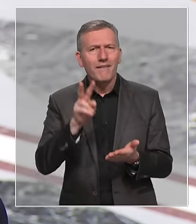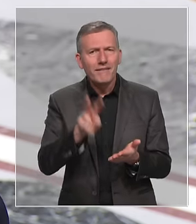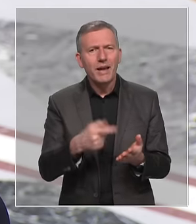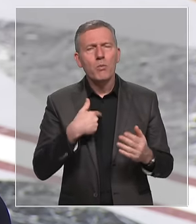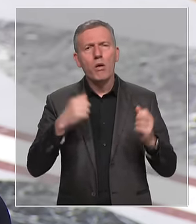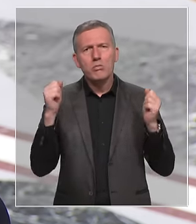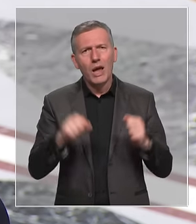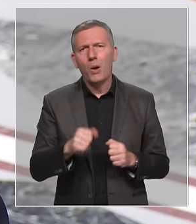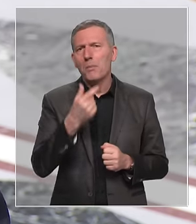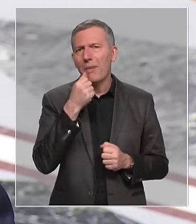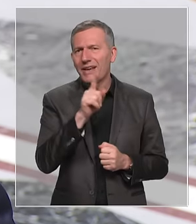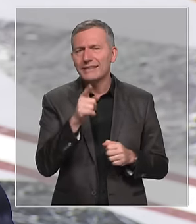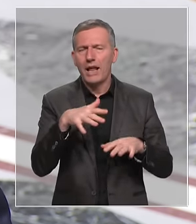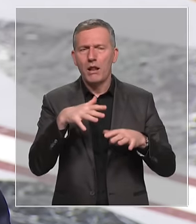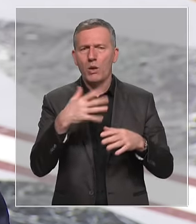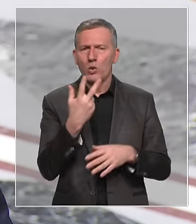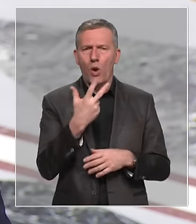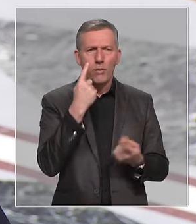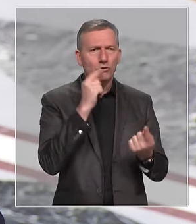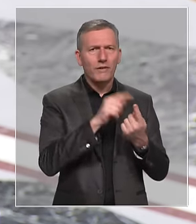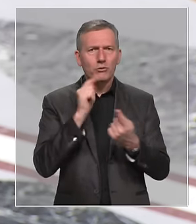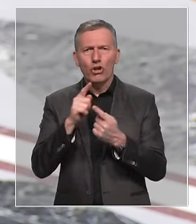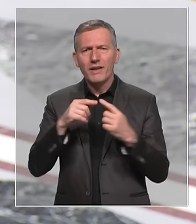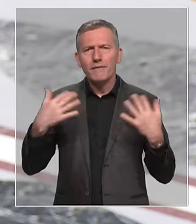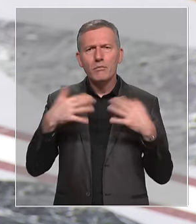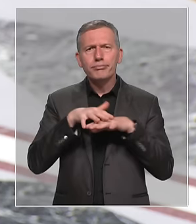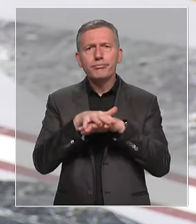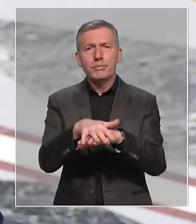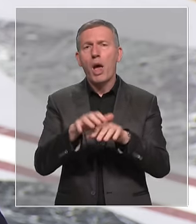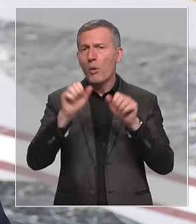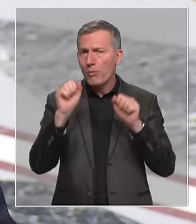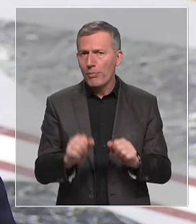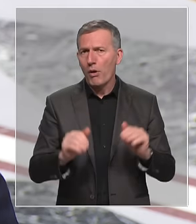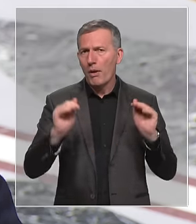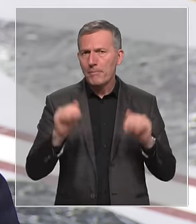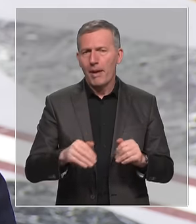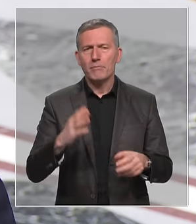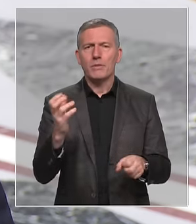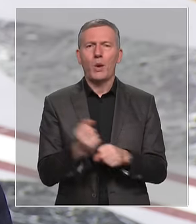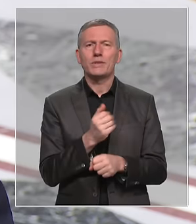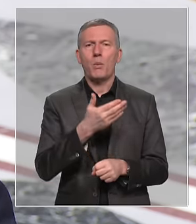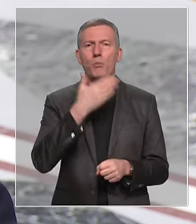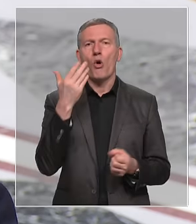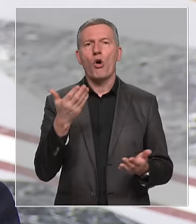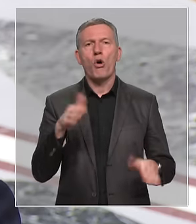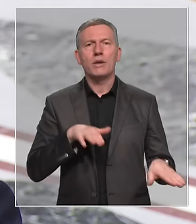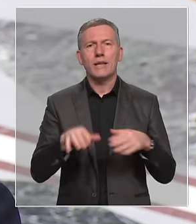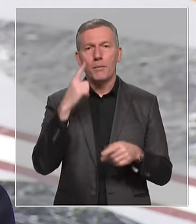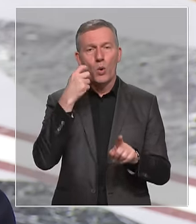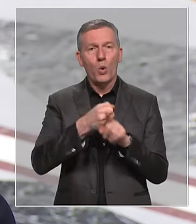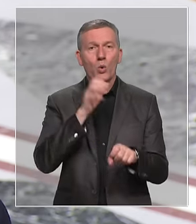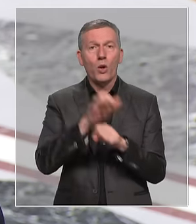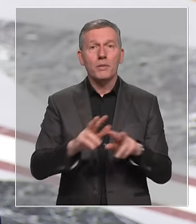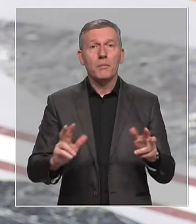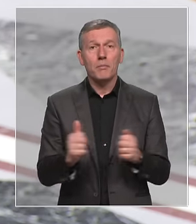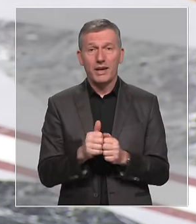le fait que ce n'est pas simple de conjuguer les trois objectifs, mais je crois profondément qu'on peut arriver au moins à améliorer le système actuel pour lutter contre l'inflation, et ça